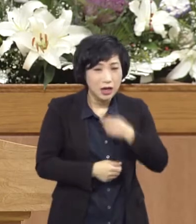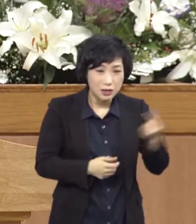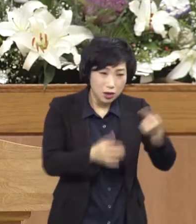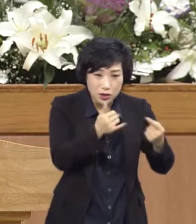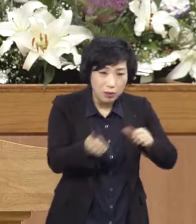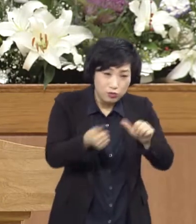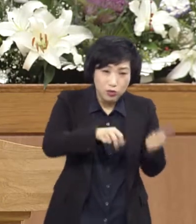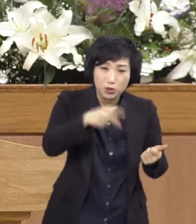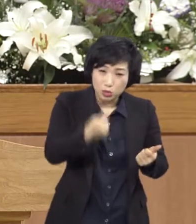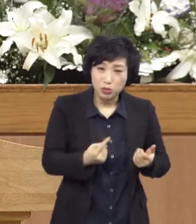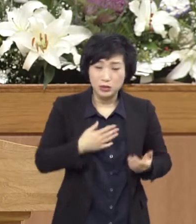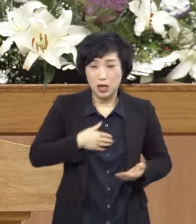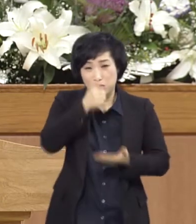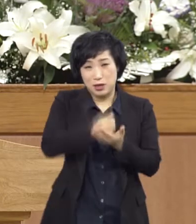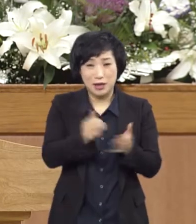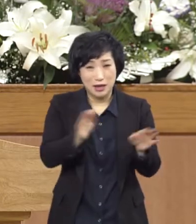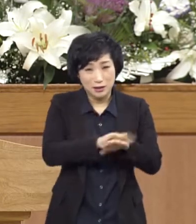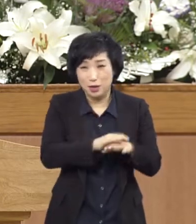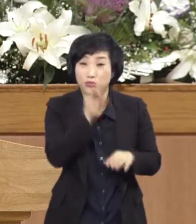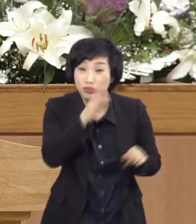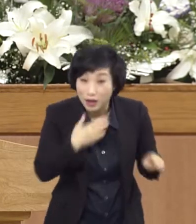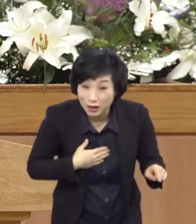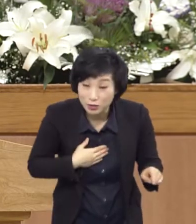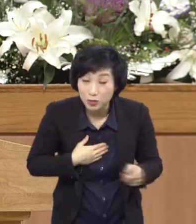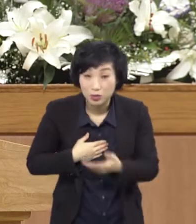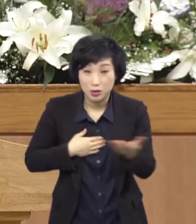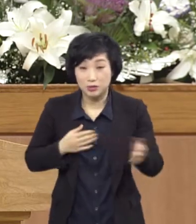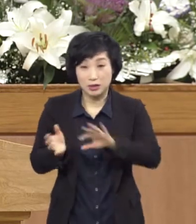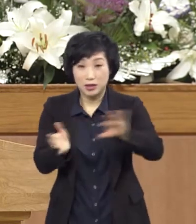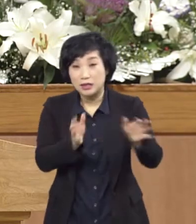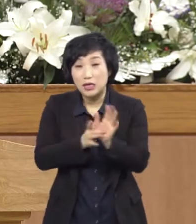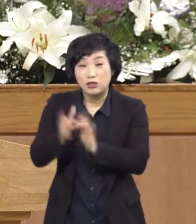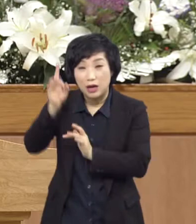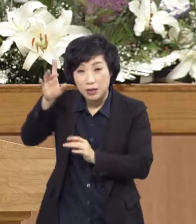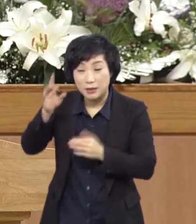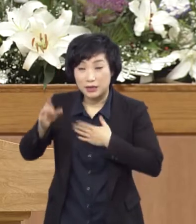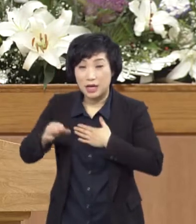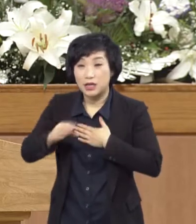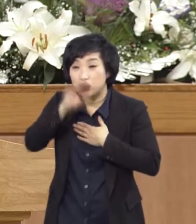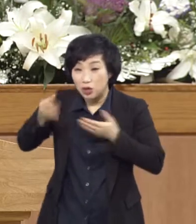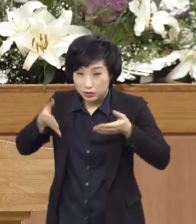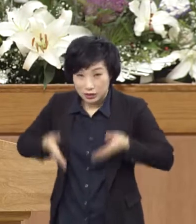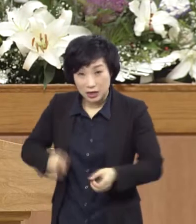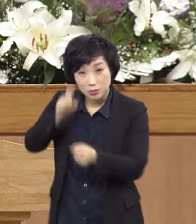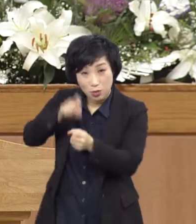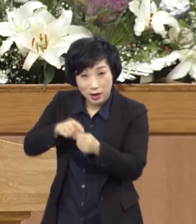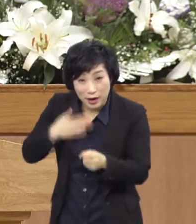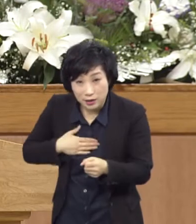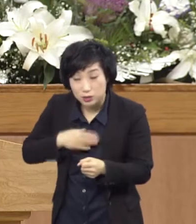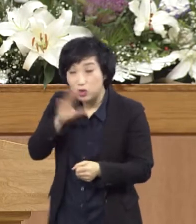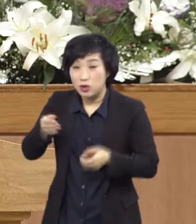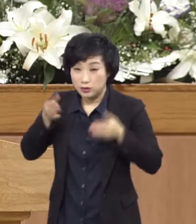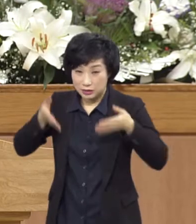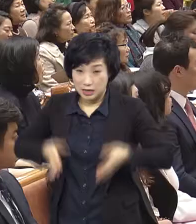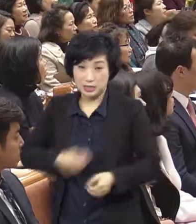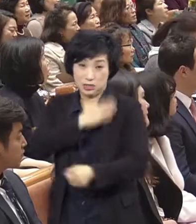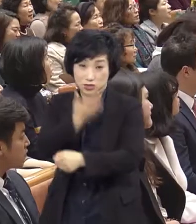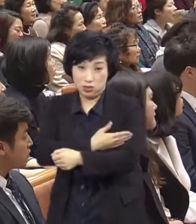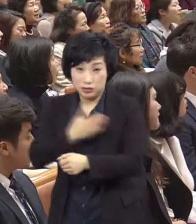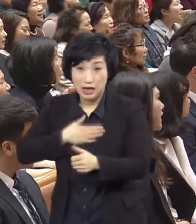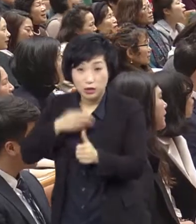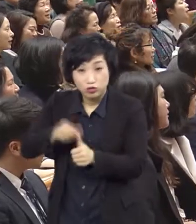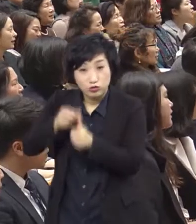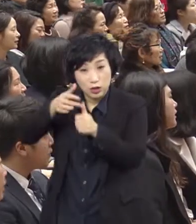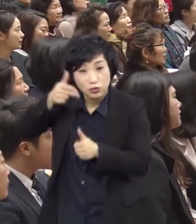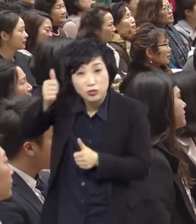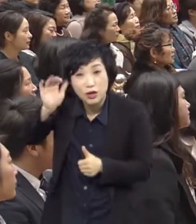없으니 예수만이 성탄의 관역이요 성탄의 목적이요 성탄의 능력이요 나의 구세주라 이